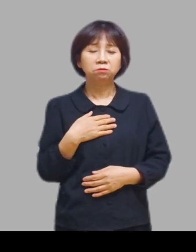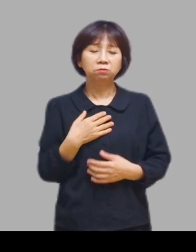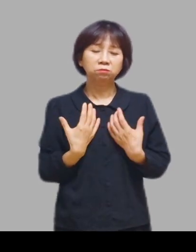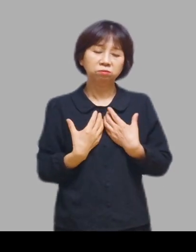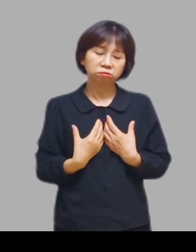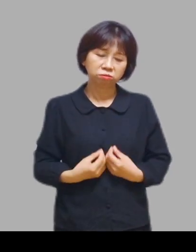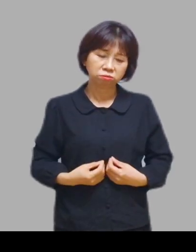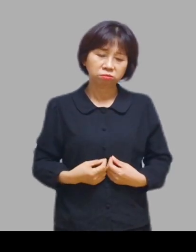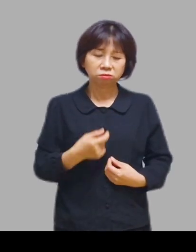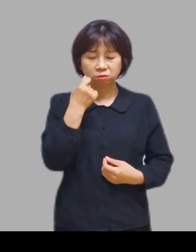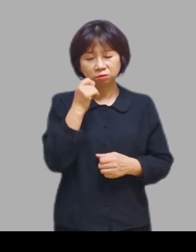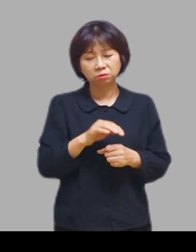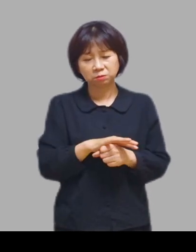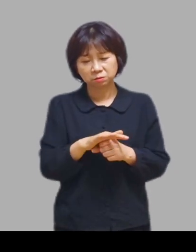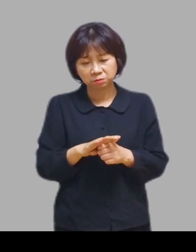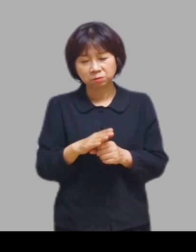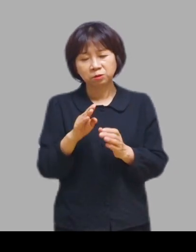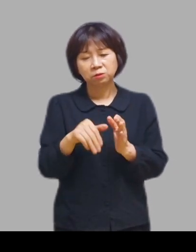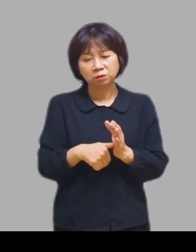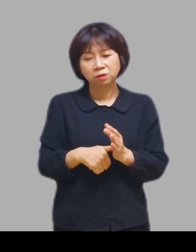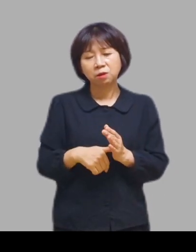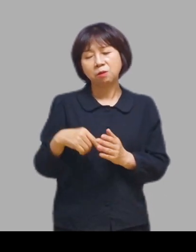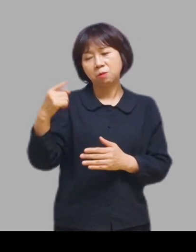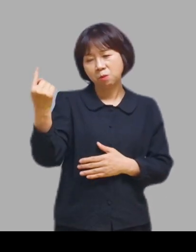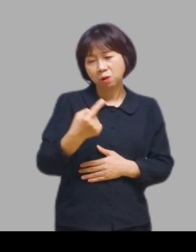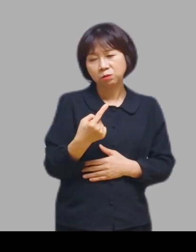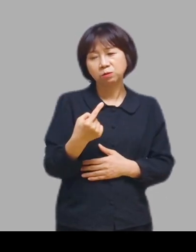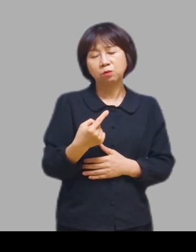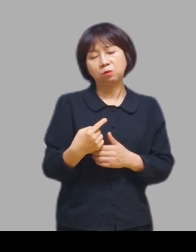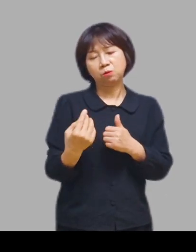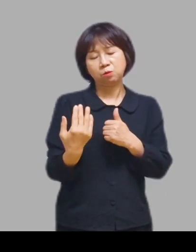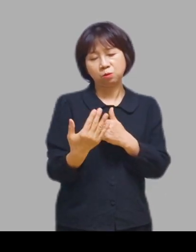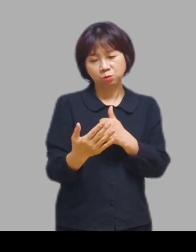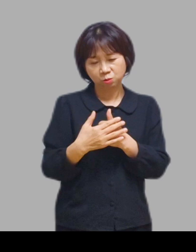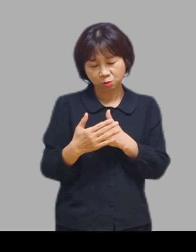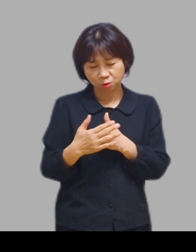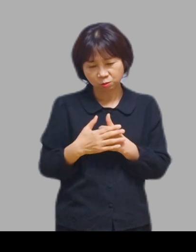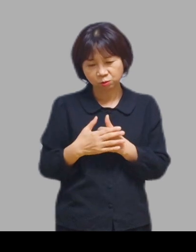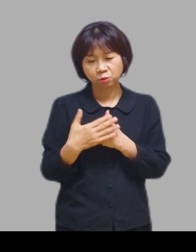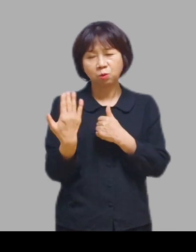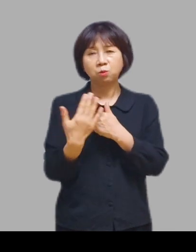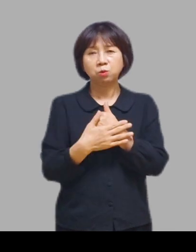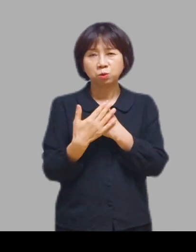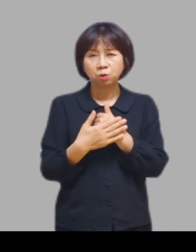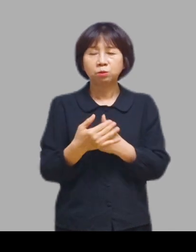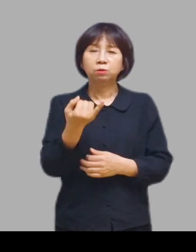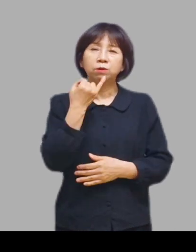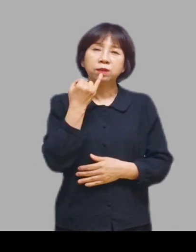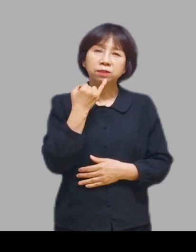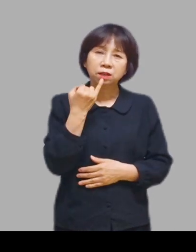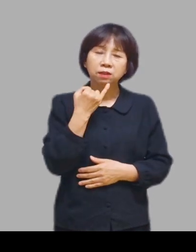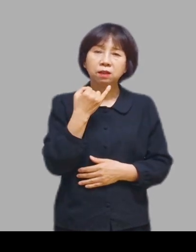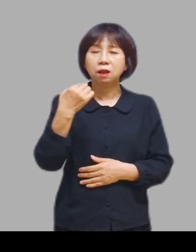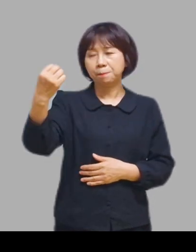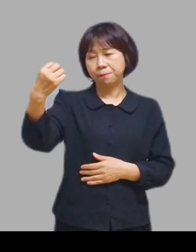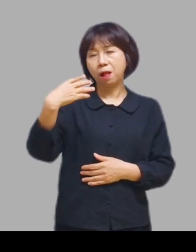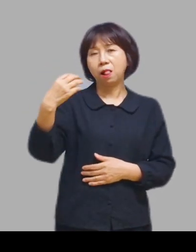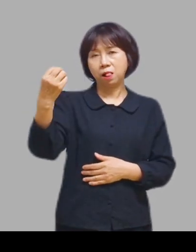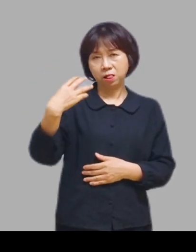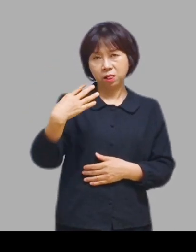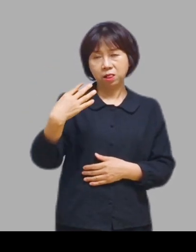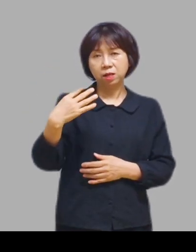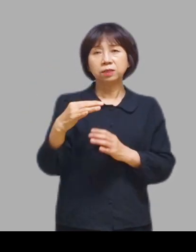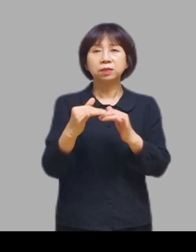조용히 위로해준 사람, 괜찮아, 괜찮아 이렇게 말해준 사람, 그 한 사람이 있기